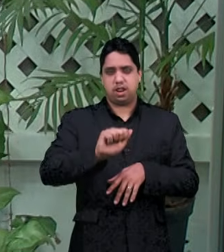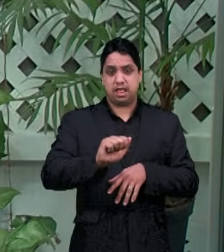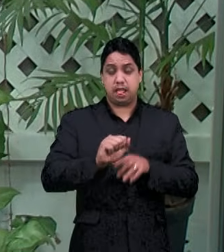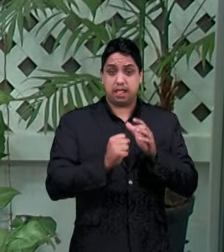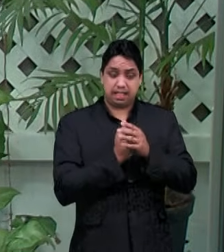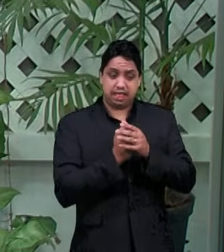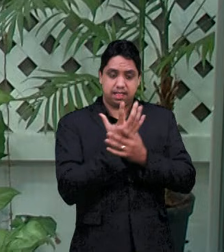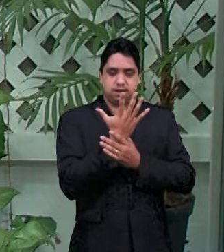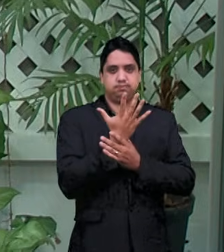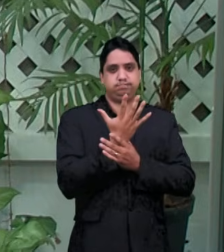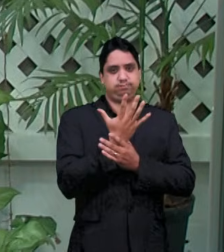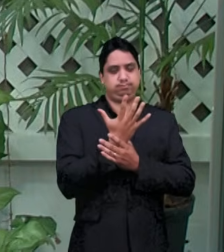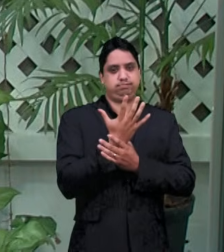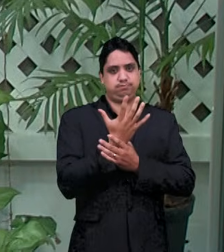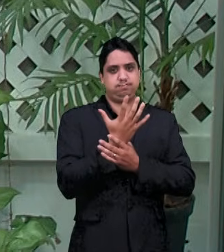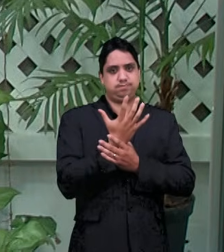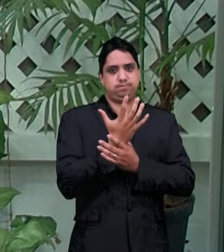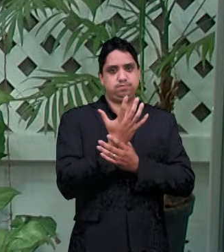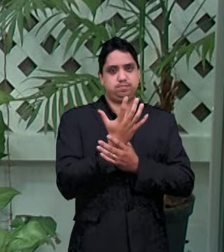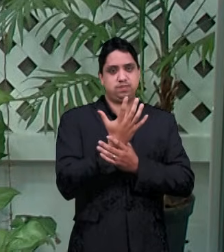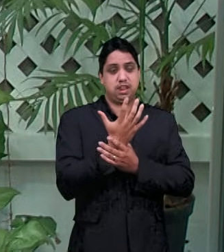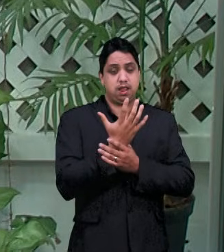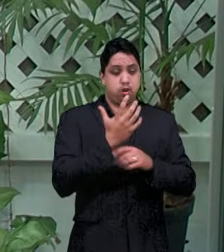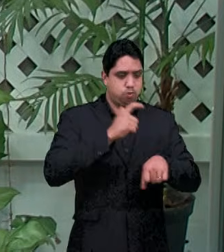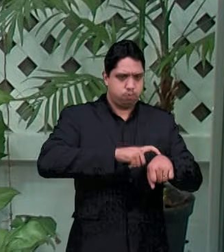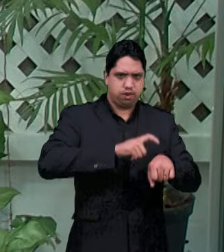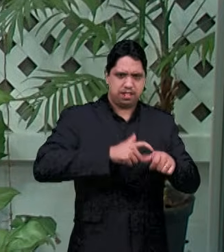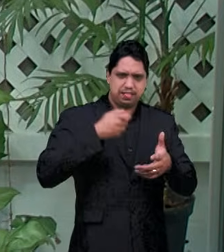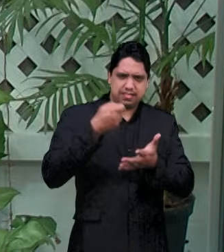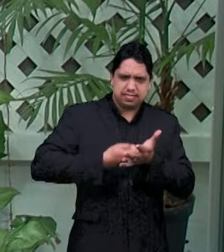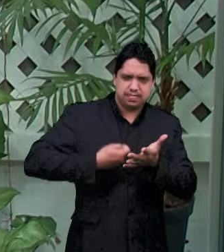la perle qui est créée, elle donne la bataille,